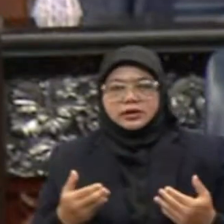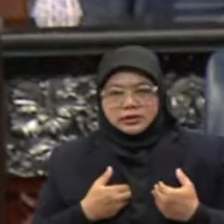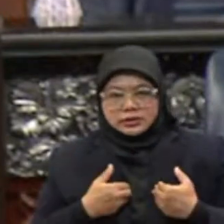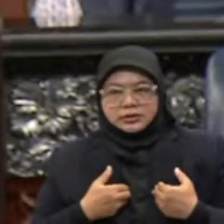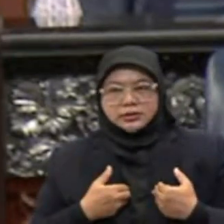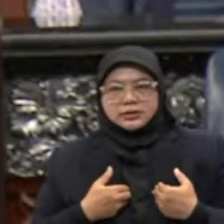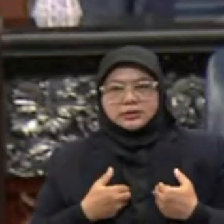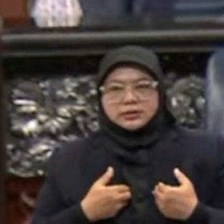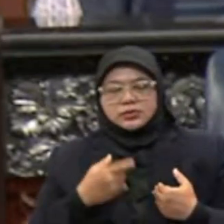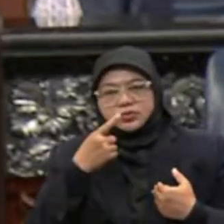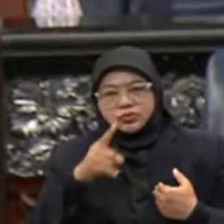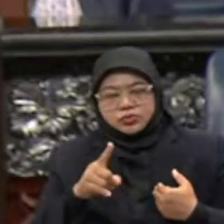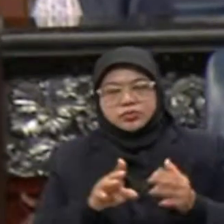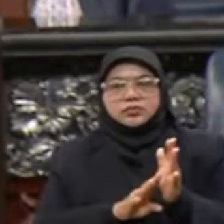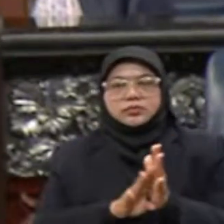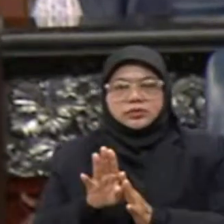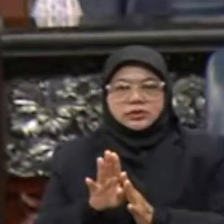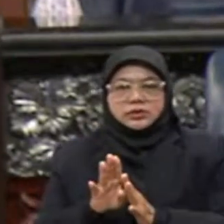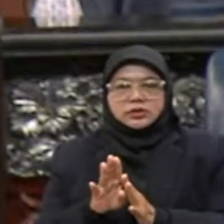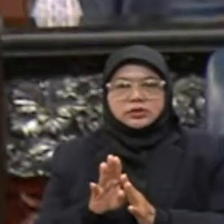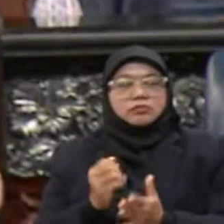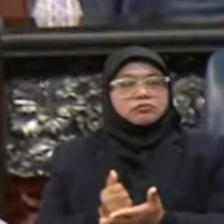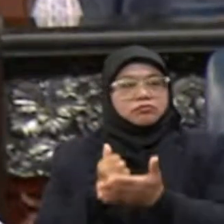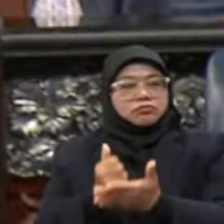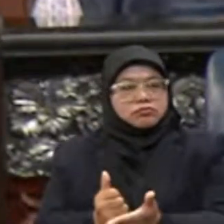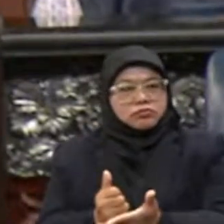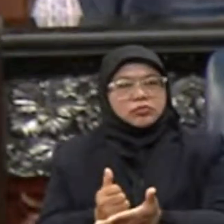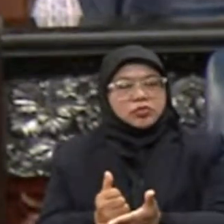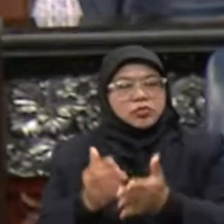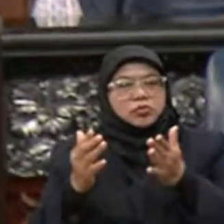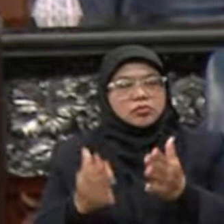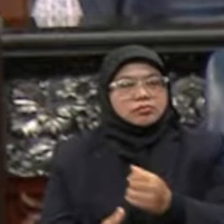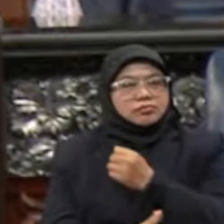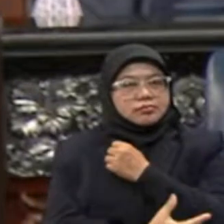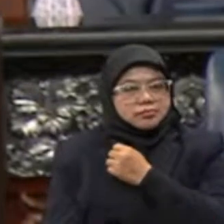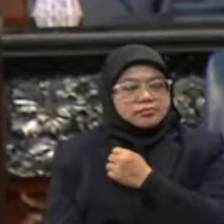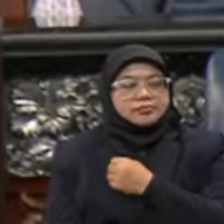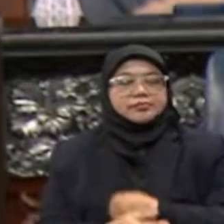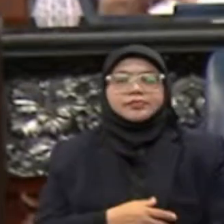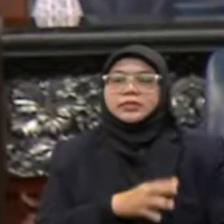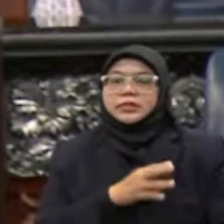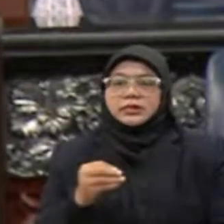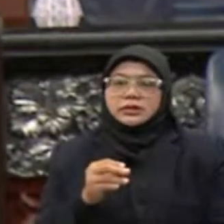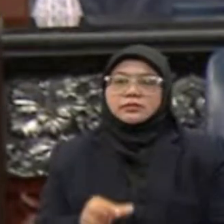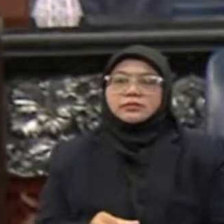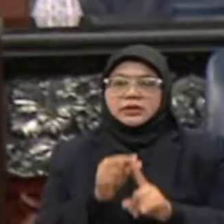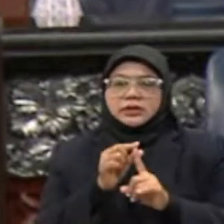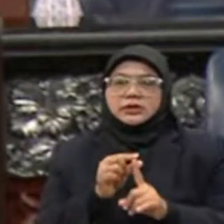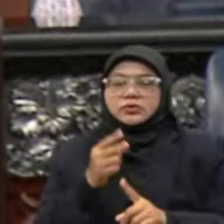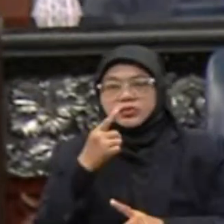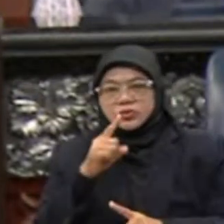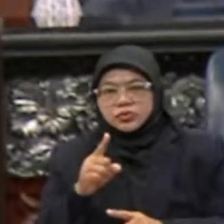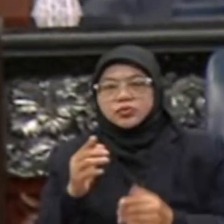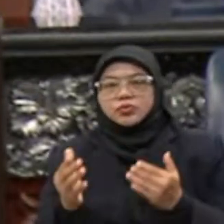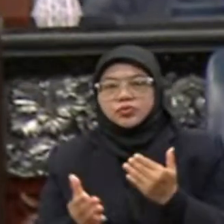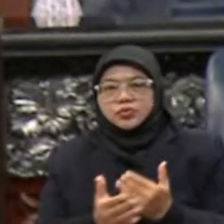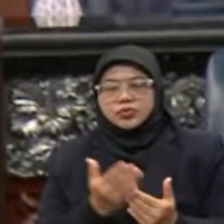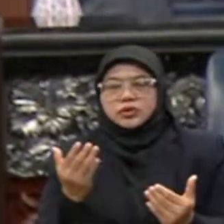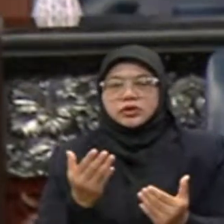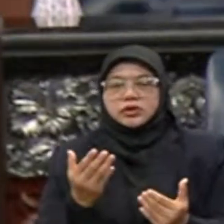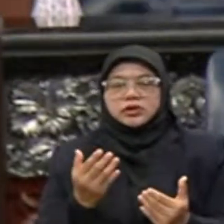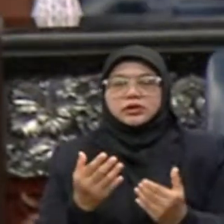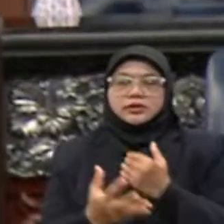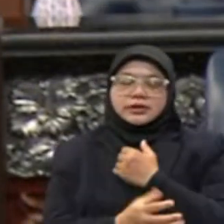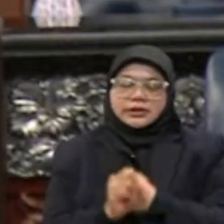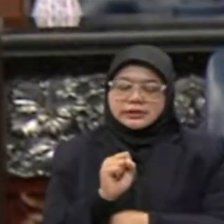Rahmah dalam membina membela nasib kumpulan kurang berkemampuan terutamanya golongan rentan dan mudah terjigas melalui